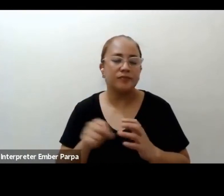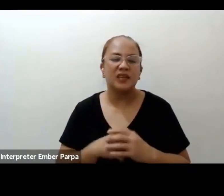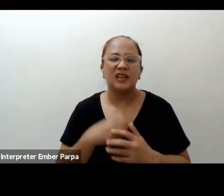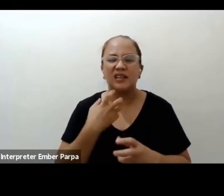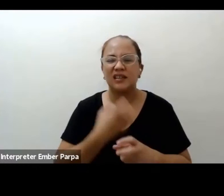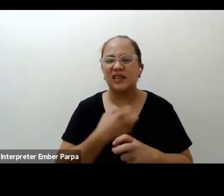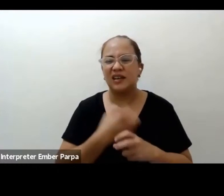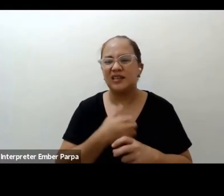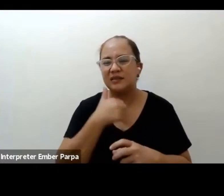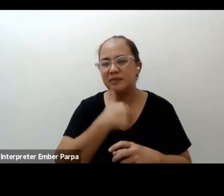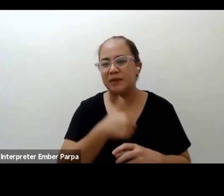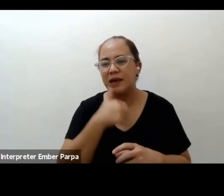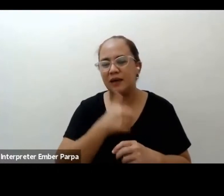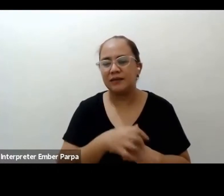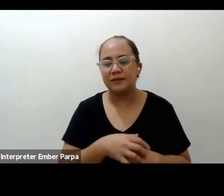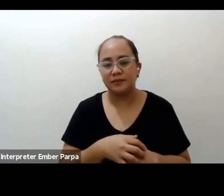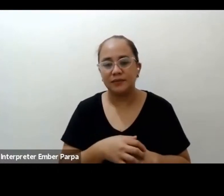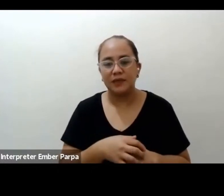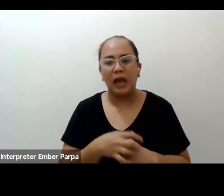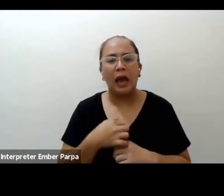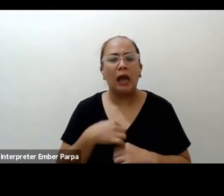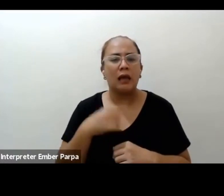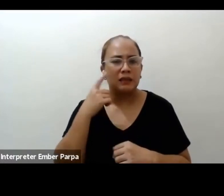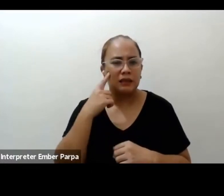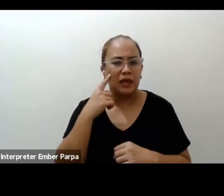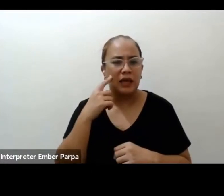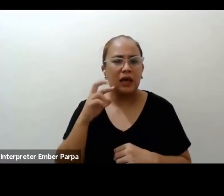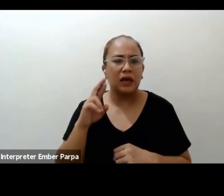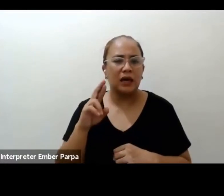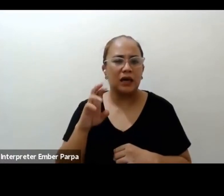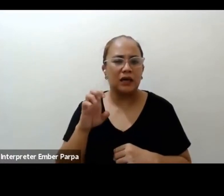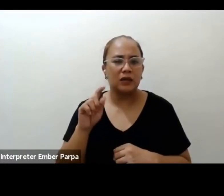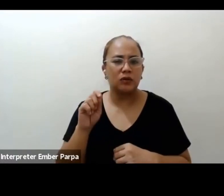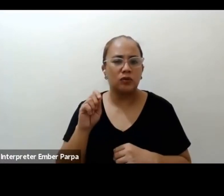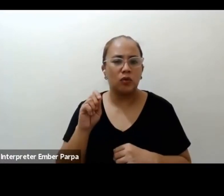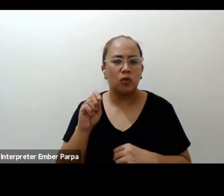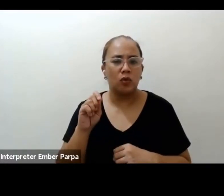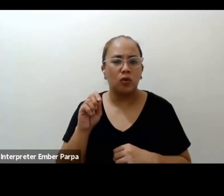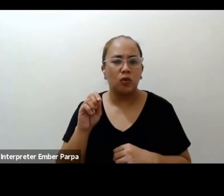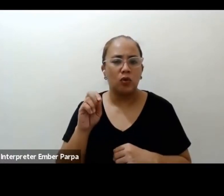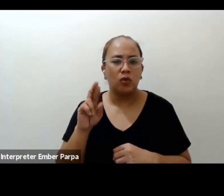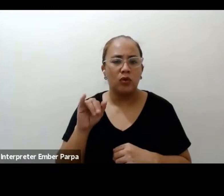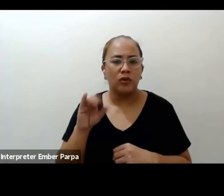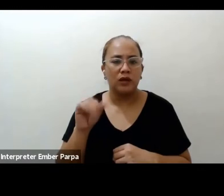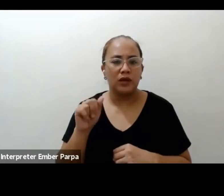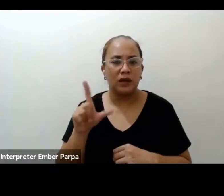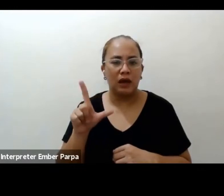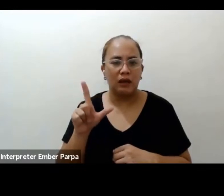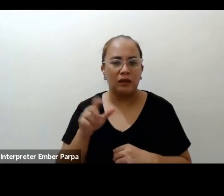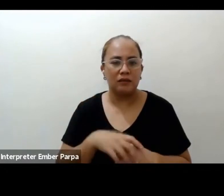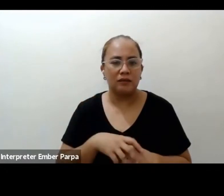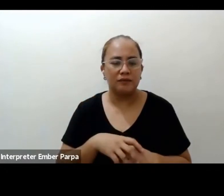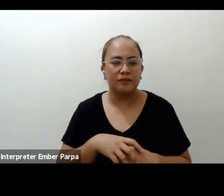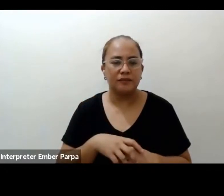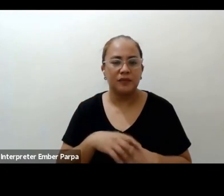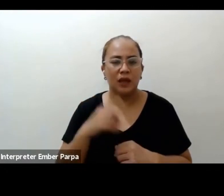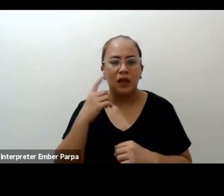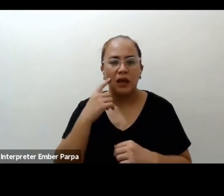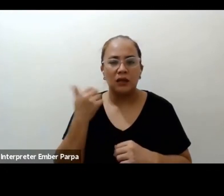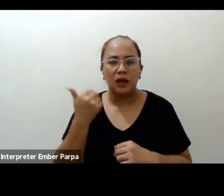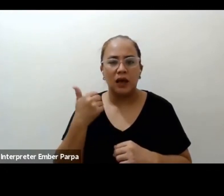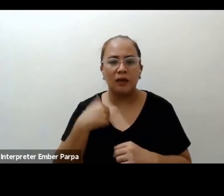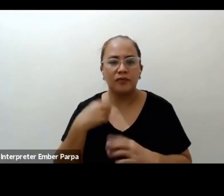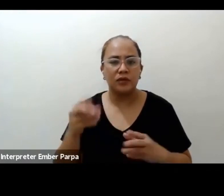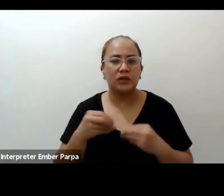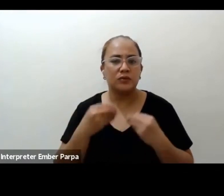ang kababaihan. I think it's rhetorical, no? And maybe it is Tessie Angsi who sort of gives